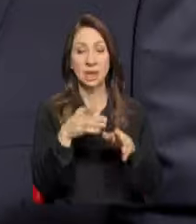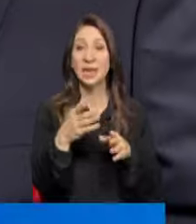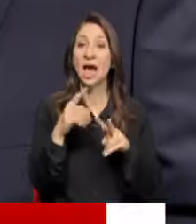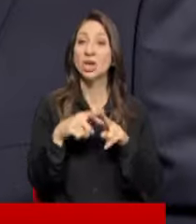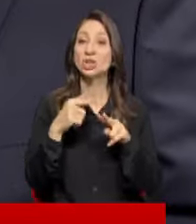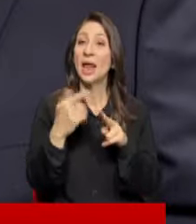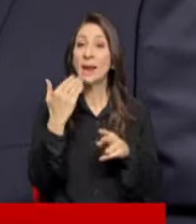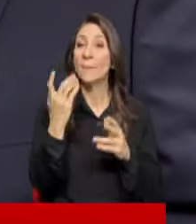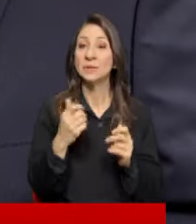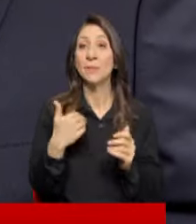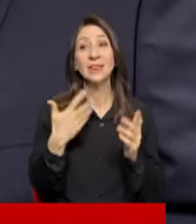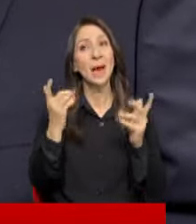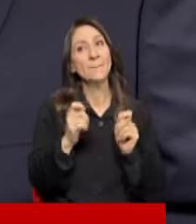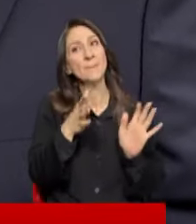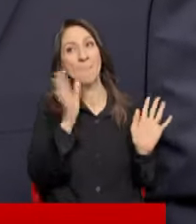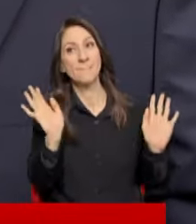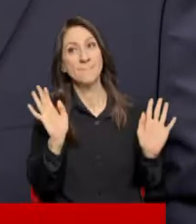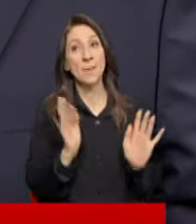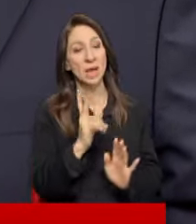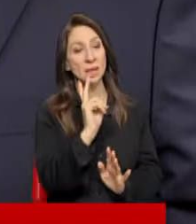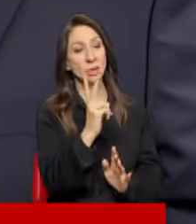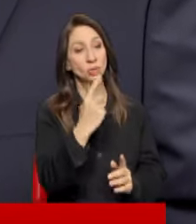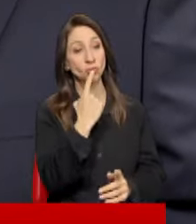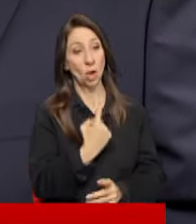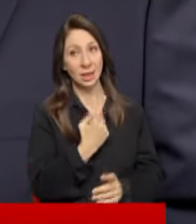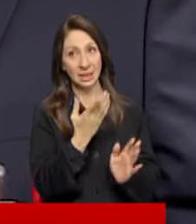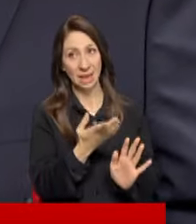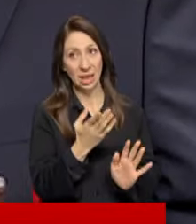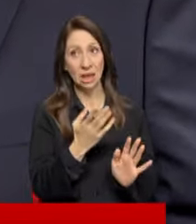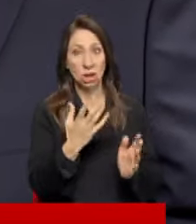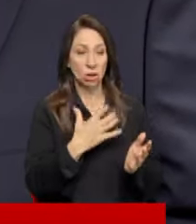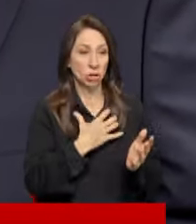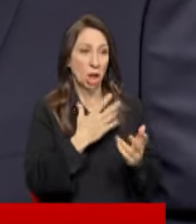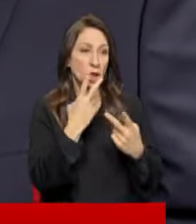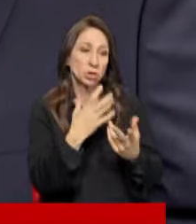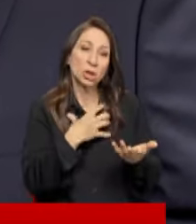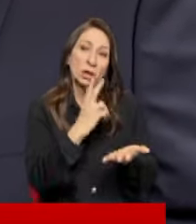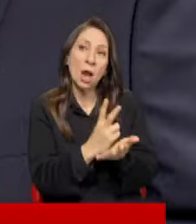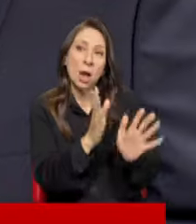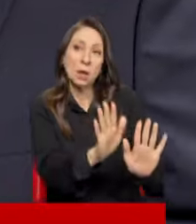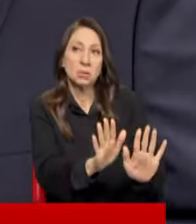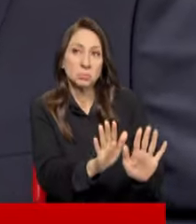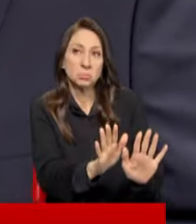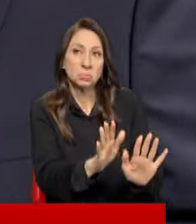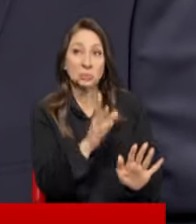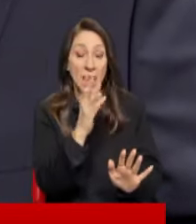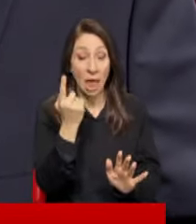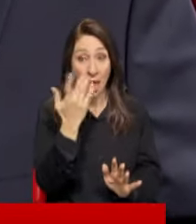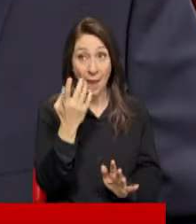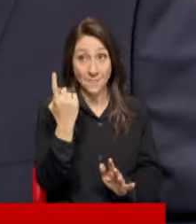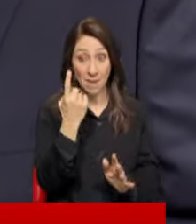Sayın Akşener sizce? Ben ne yapmalı bilmem ama kendisinin söylediğini, tabii kendi takdiri yine, kendisi eğer